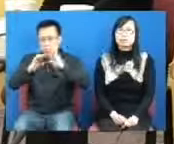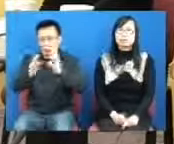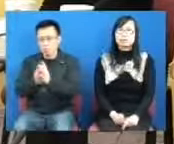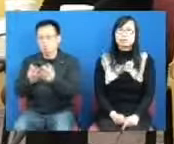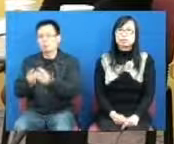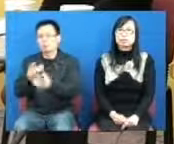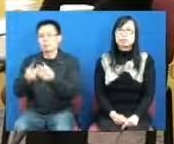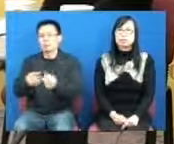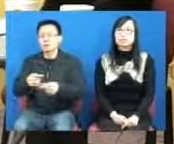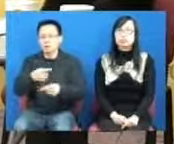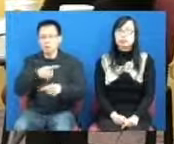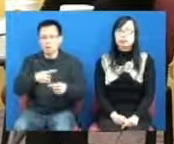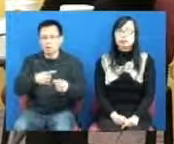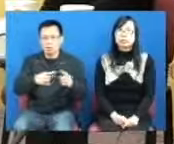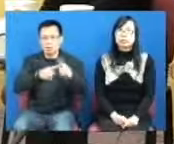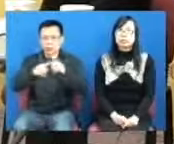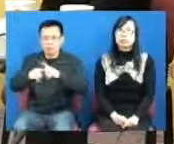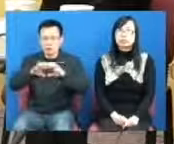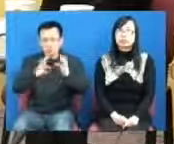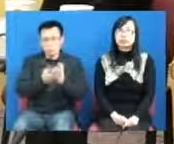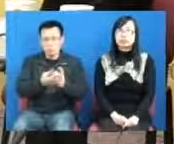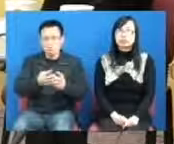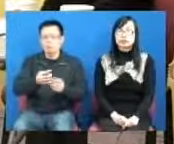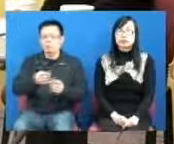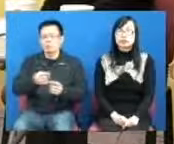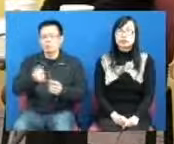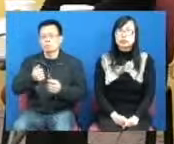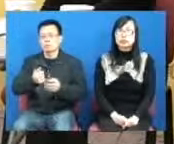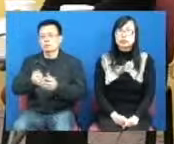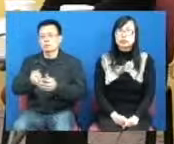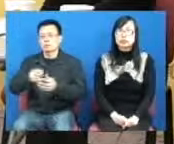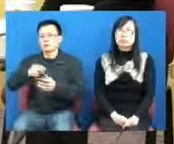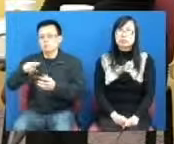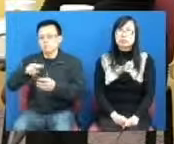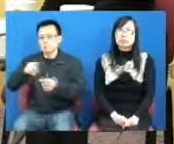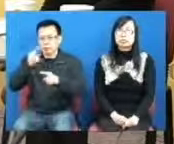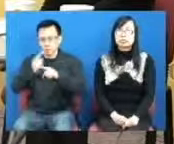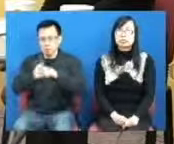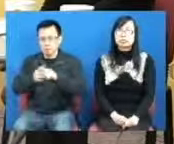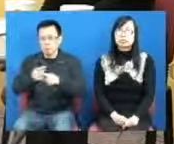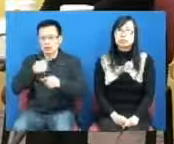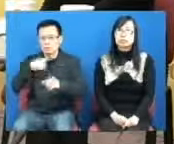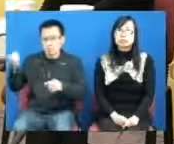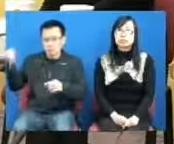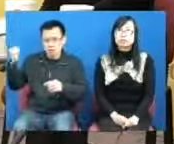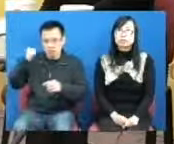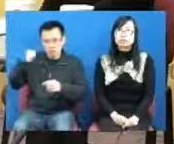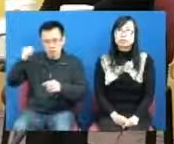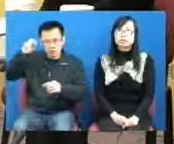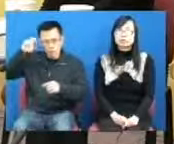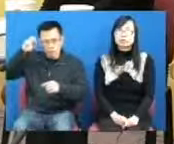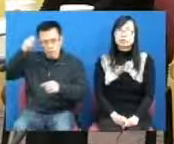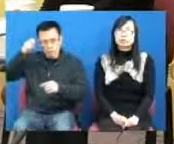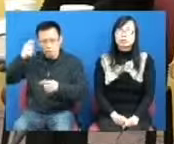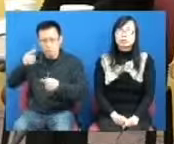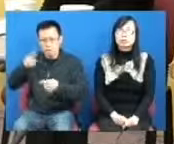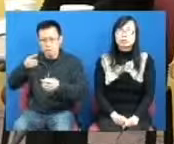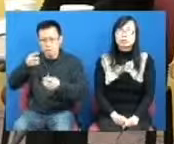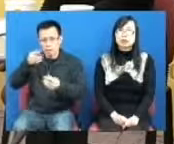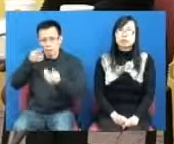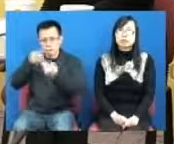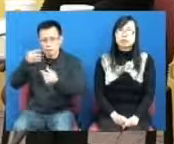很多民間團體都提出也好你解決人口老化的問題其實你是不是真的要積極去考慮從一個全民退休